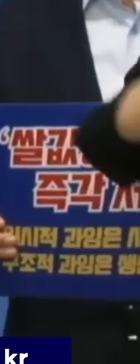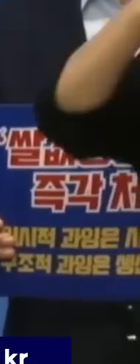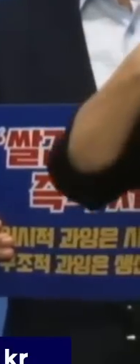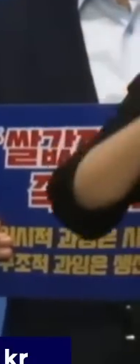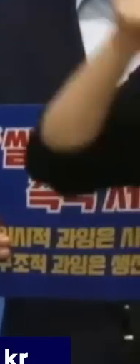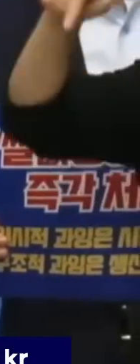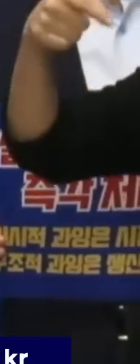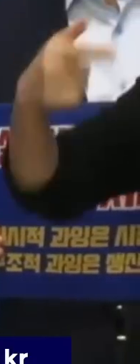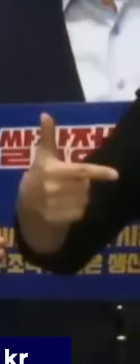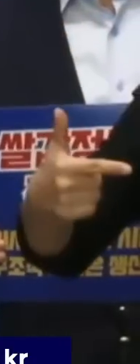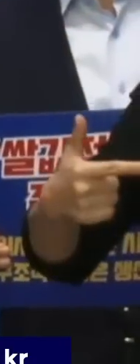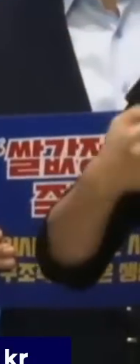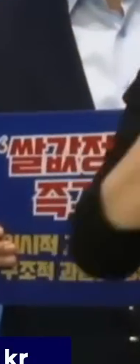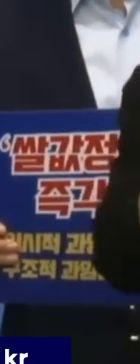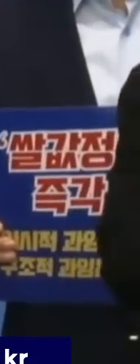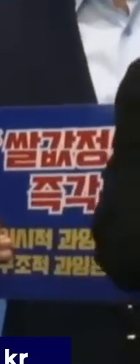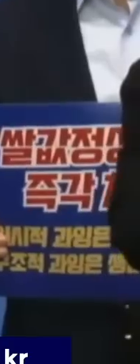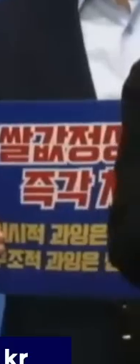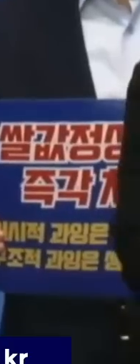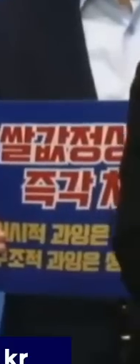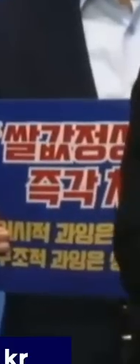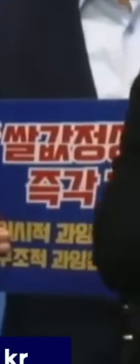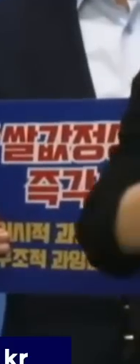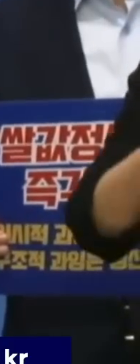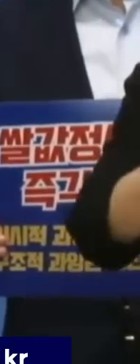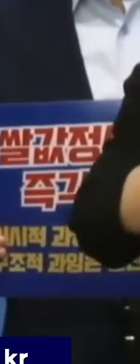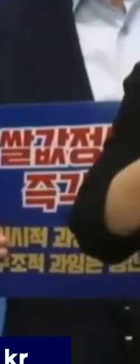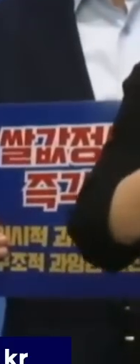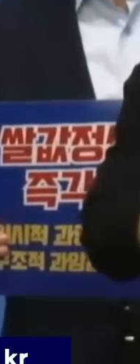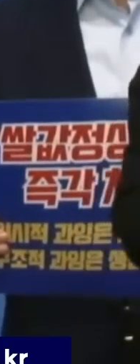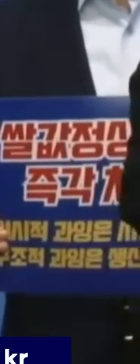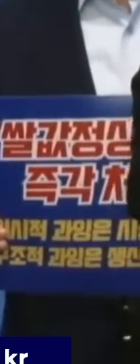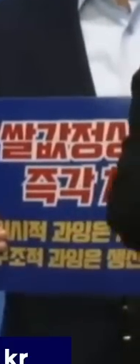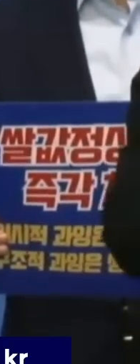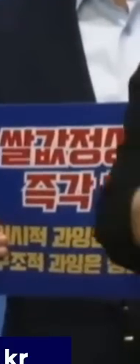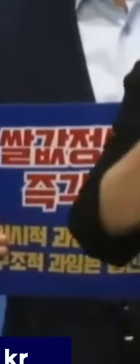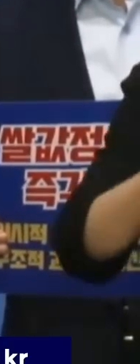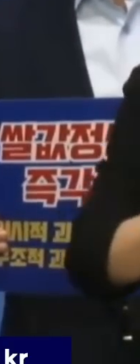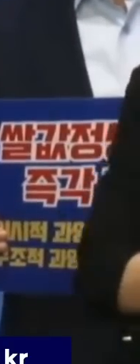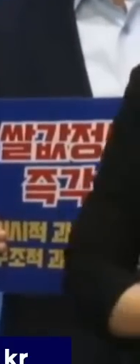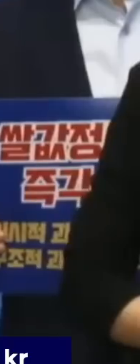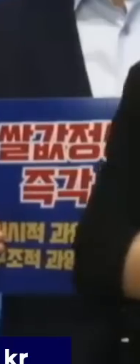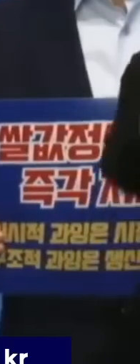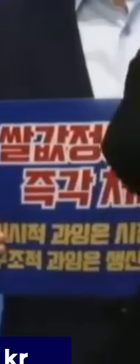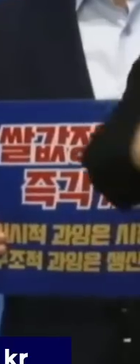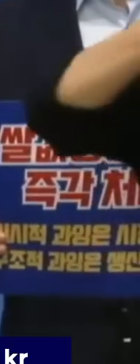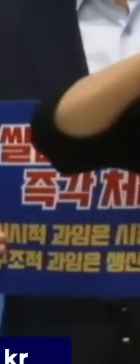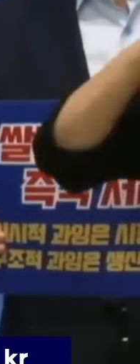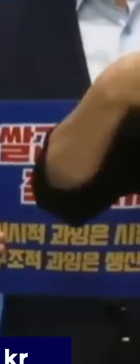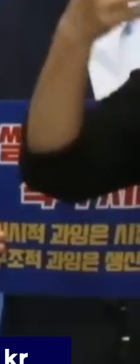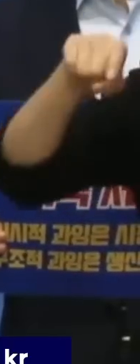유성건 우리 원내 정책수석 부대표님 함께 하셨습니다. 주철현 의원님